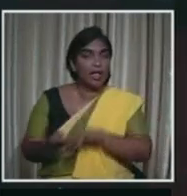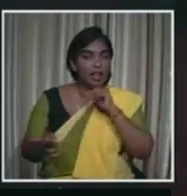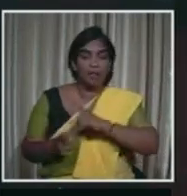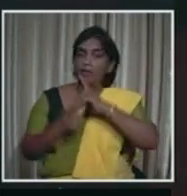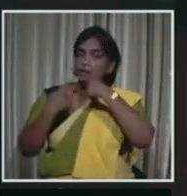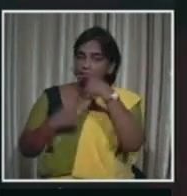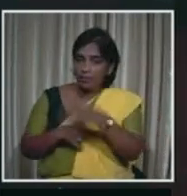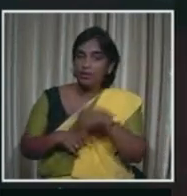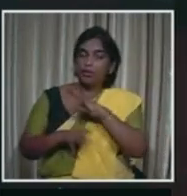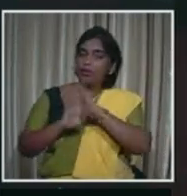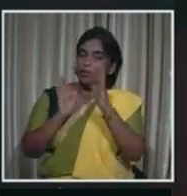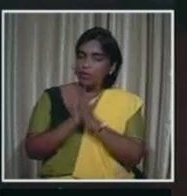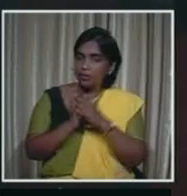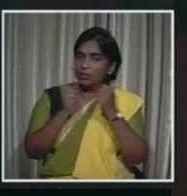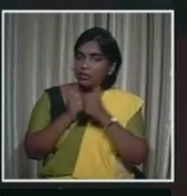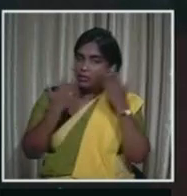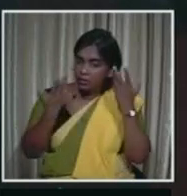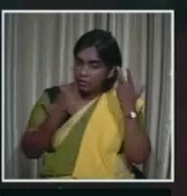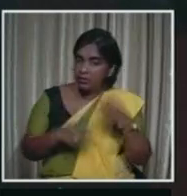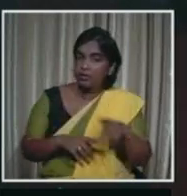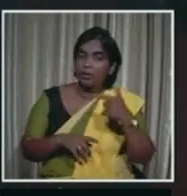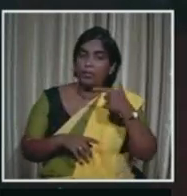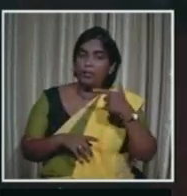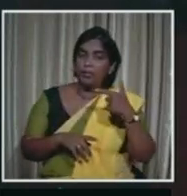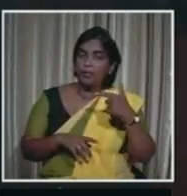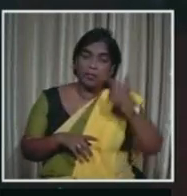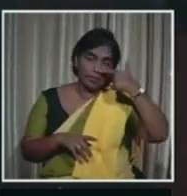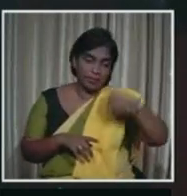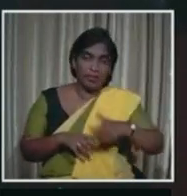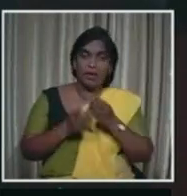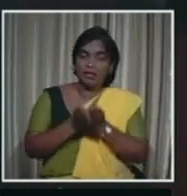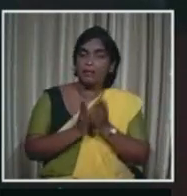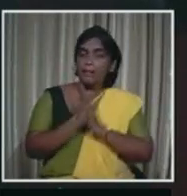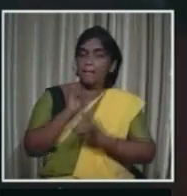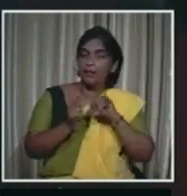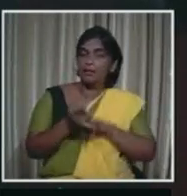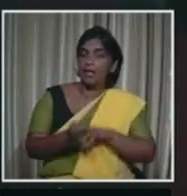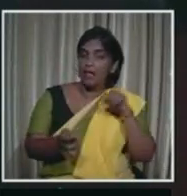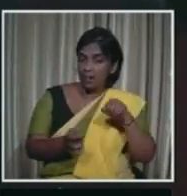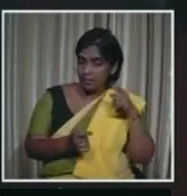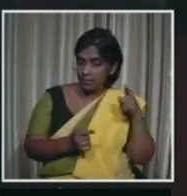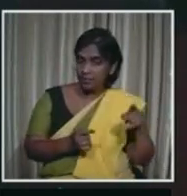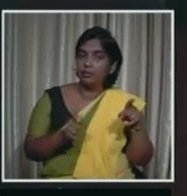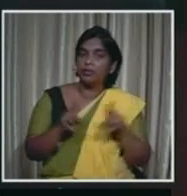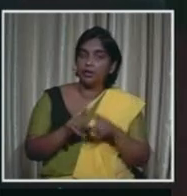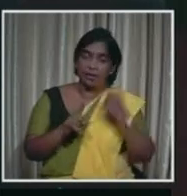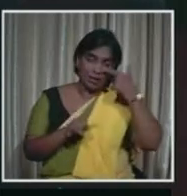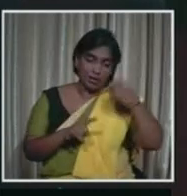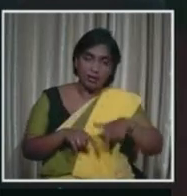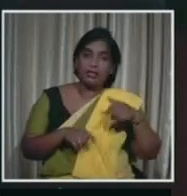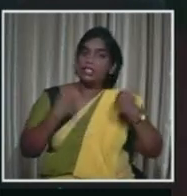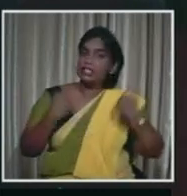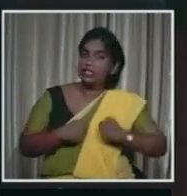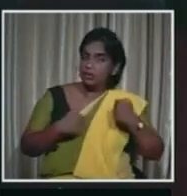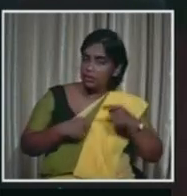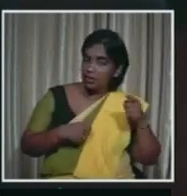දැනුවත් කරලා ඒ සියලුම දේම ඛනිජ අපේ ඛනිජ සම්පත් අමාත්‍යංශයේ ලේකම් තුමිය ඒ වගේම ඛනිජ තෙල් සංස්ථාවේ